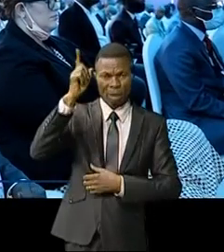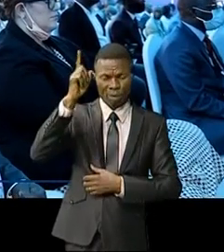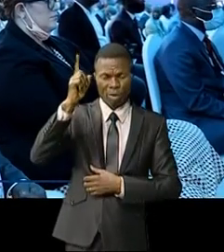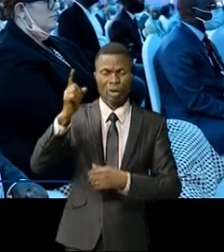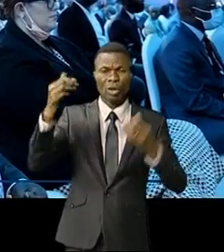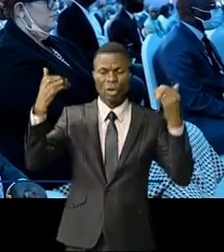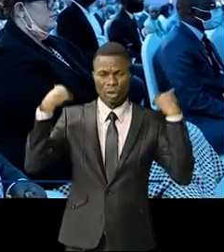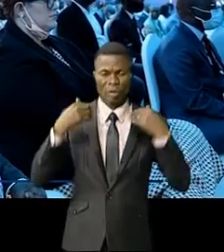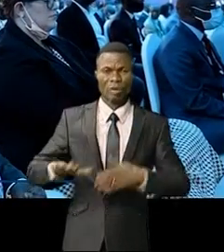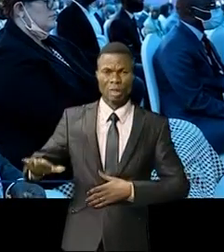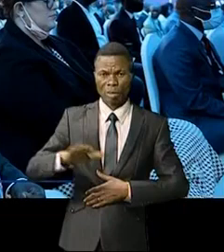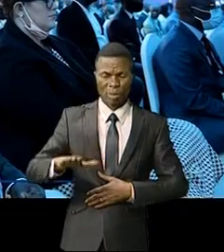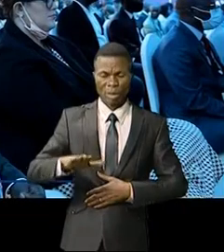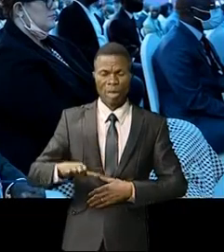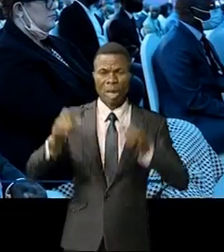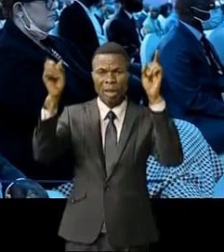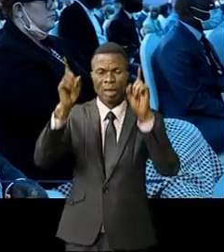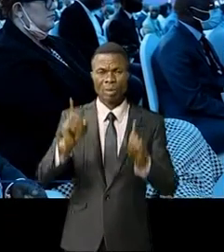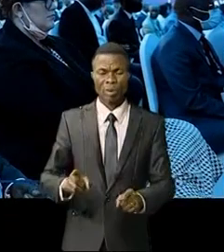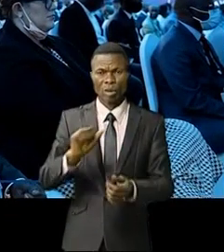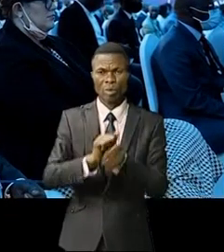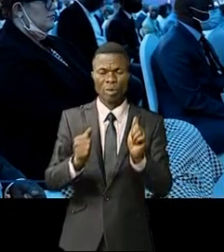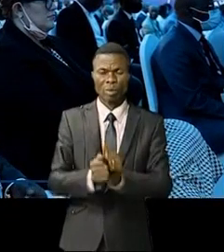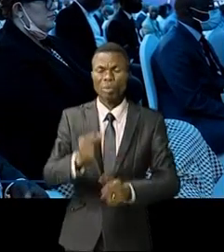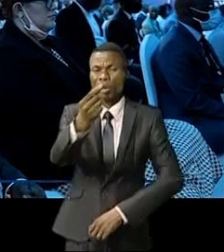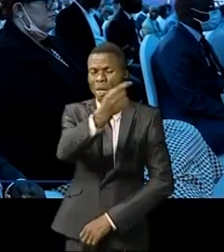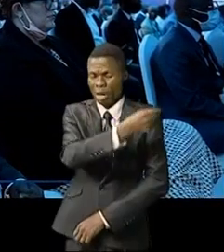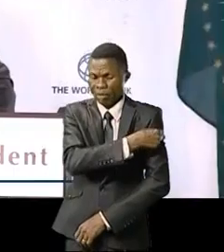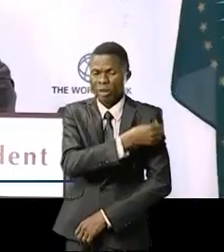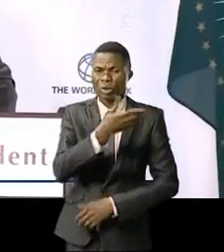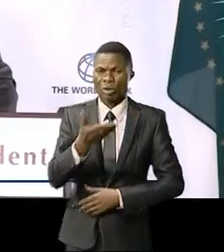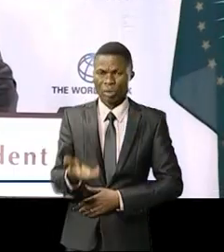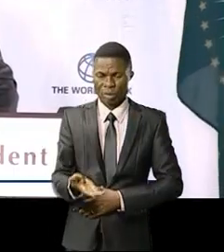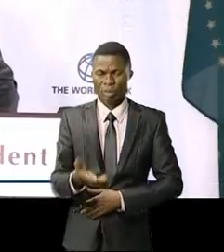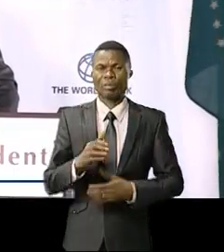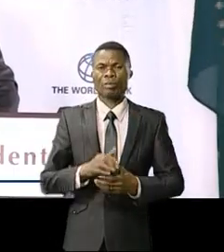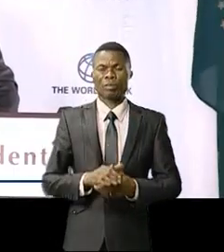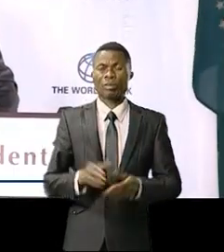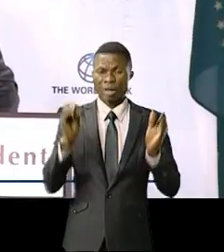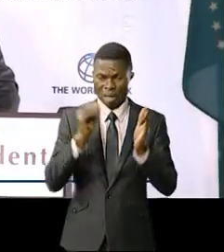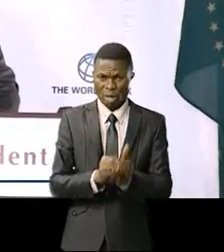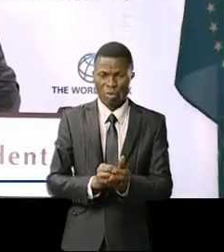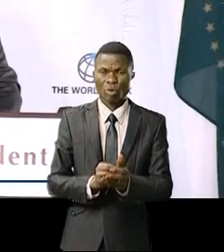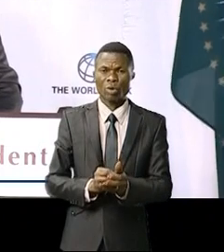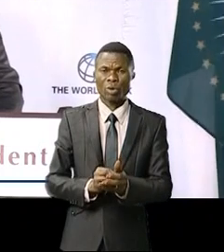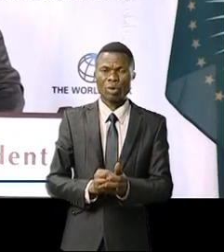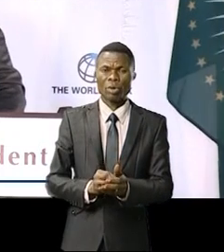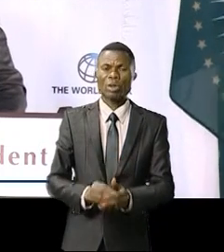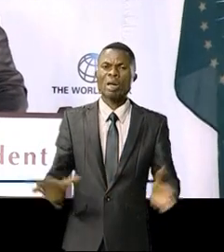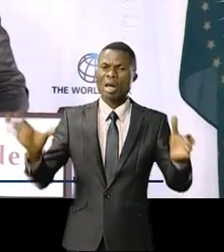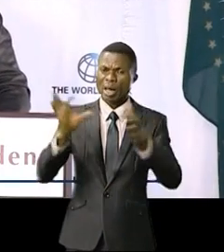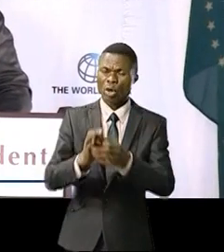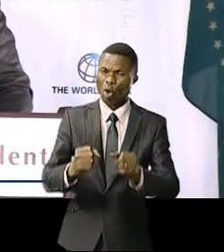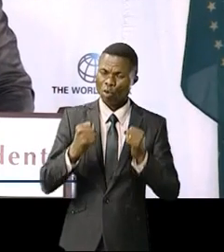leadership pour la région dans le domaine de la vaccination. Encore une fois, unissons nos